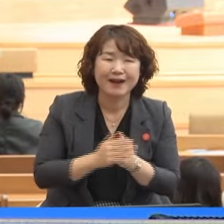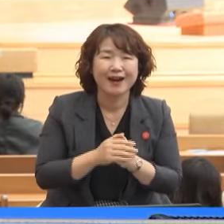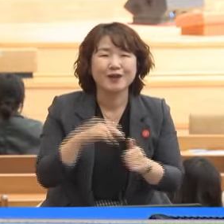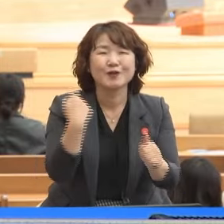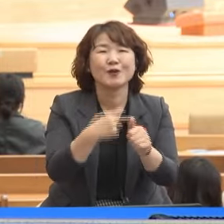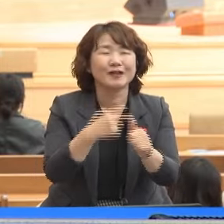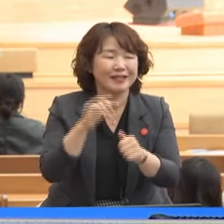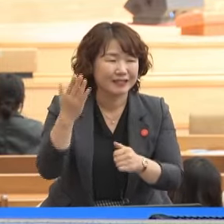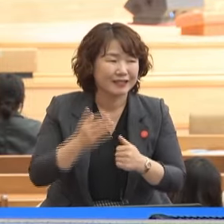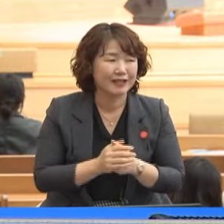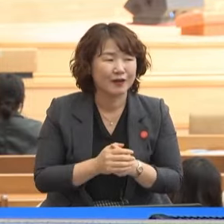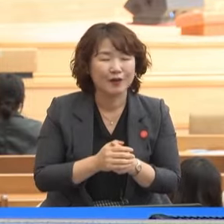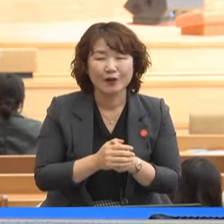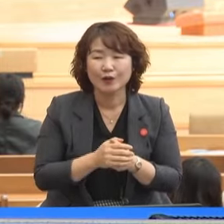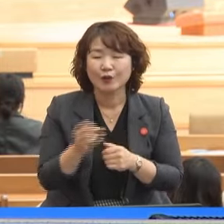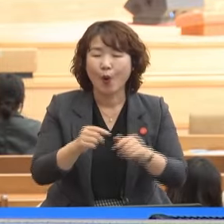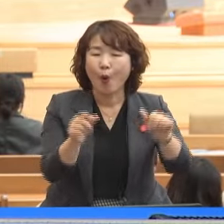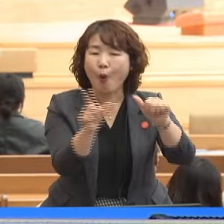그에 앞서